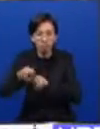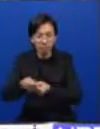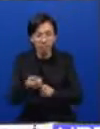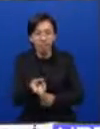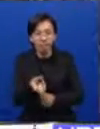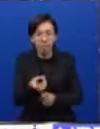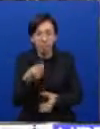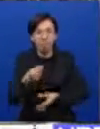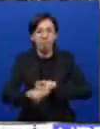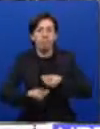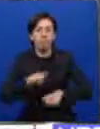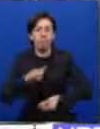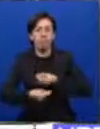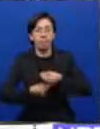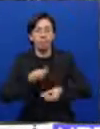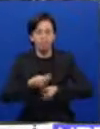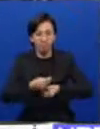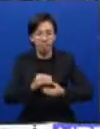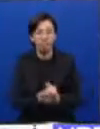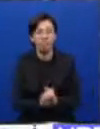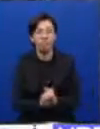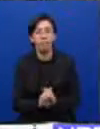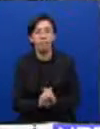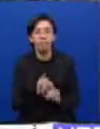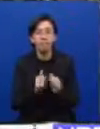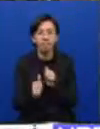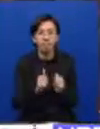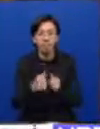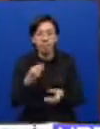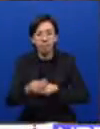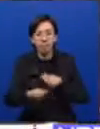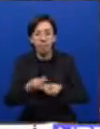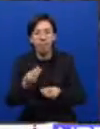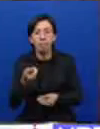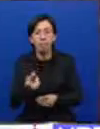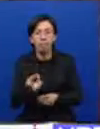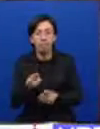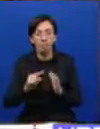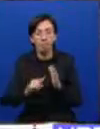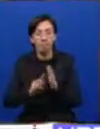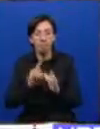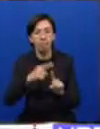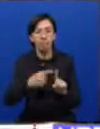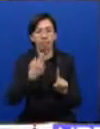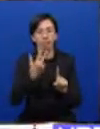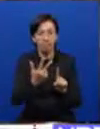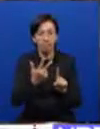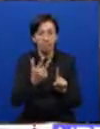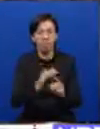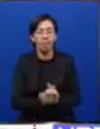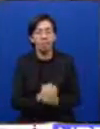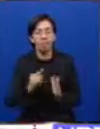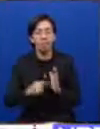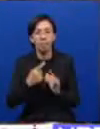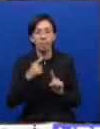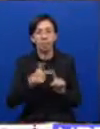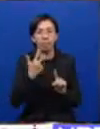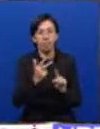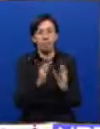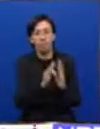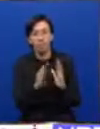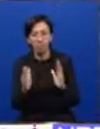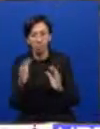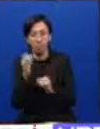เปลือกมาจำหน่ายรวมถึงเปิดให้มีการประมูลข้าวเริ่มดำเนินการตั้งแต่เดือนมีนาคมทั้งฤดูการผลิตข้าวนา